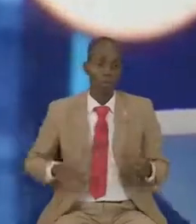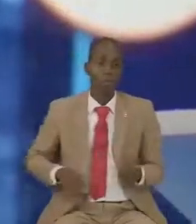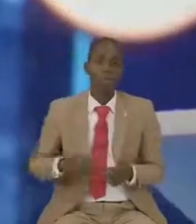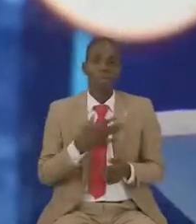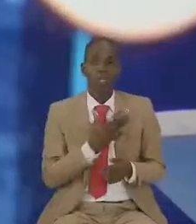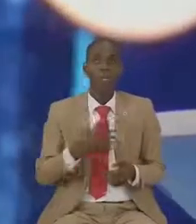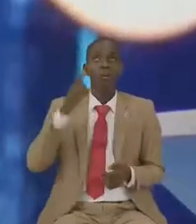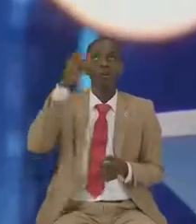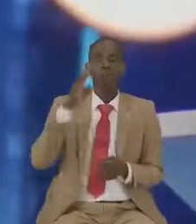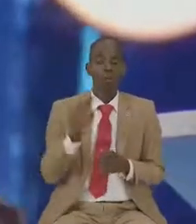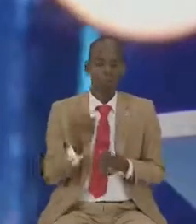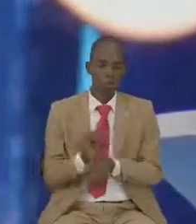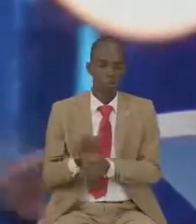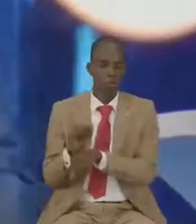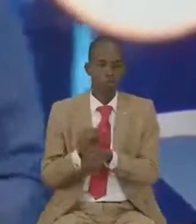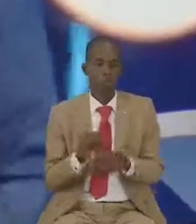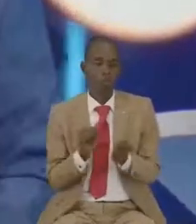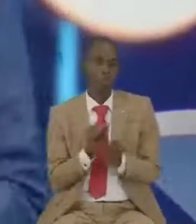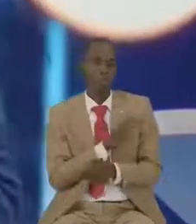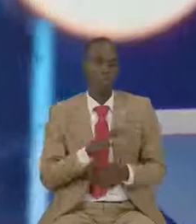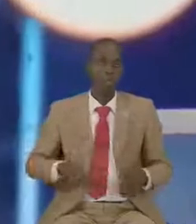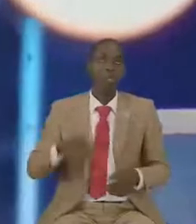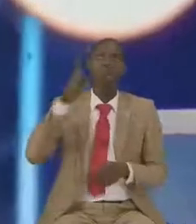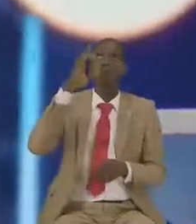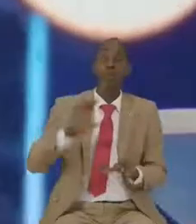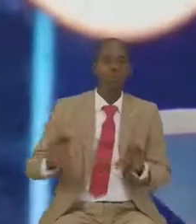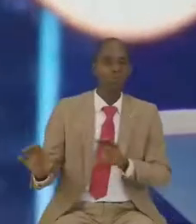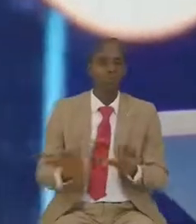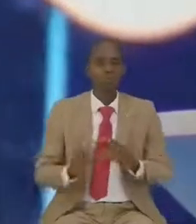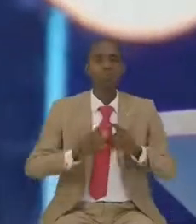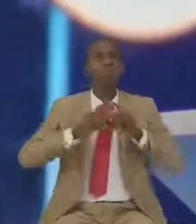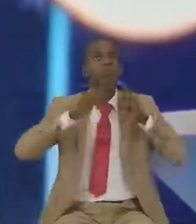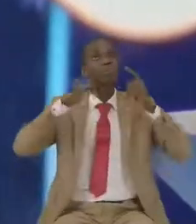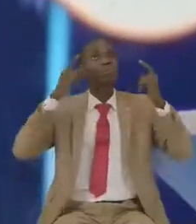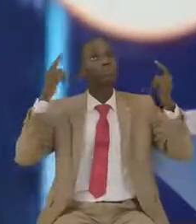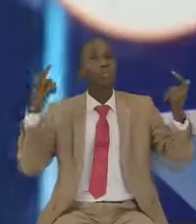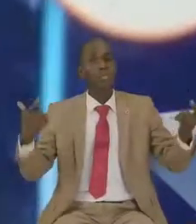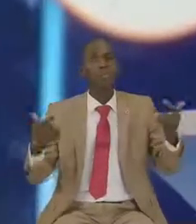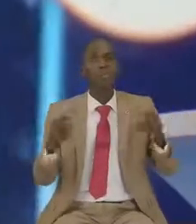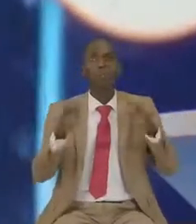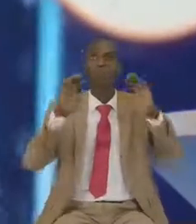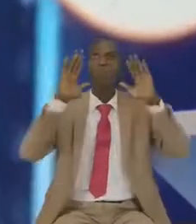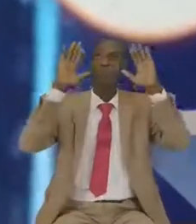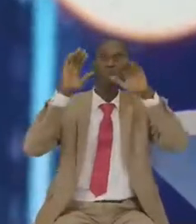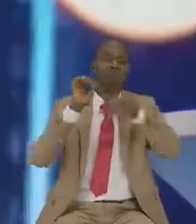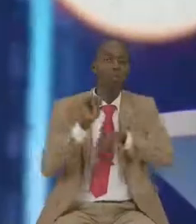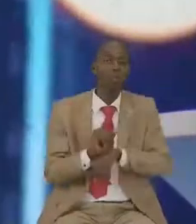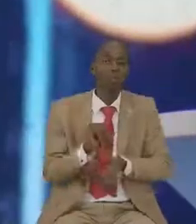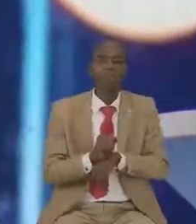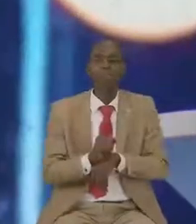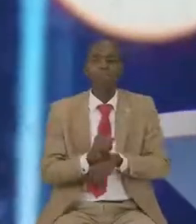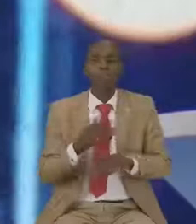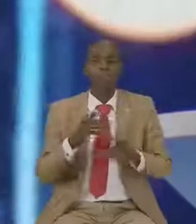Dieu a œuvré avec lui. Dieu a opéré avec lui. Et Dieu a fait des